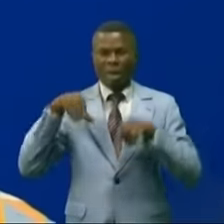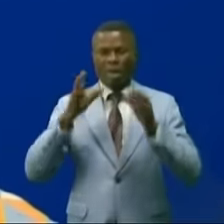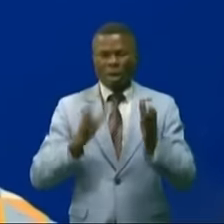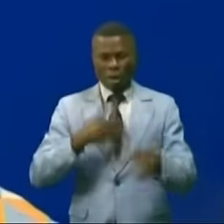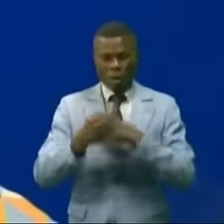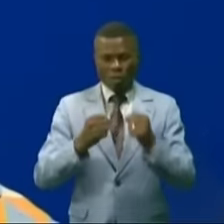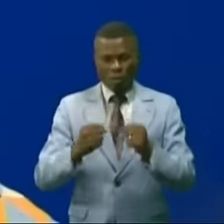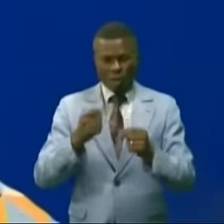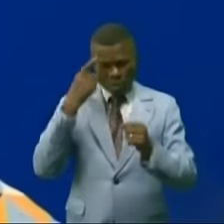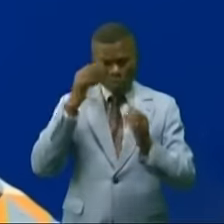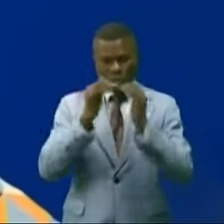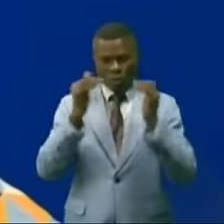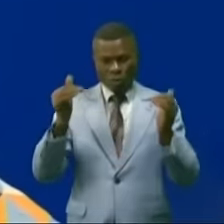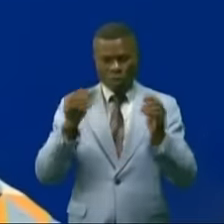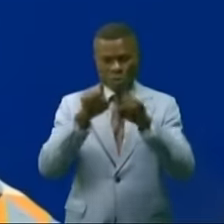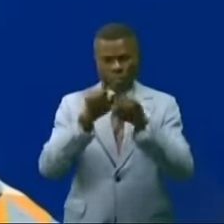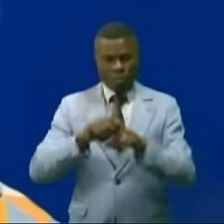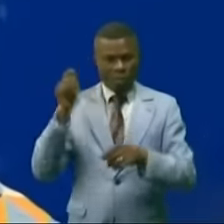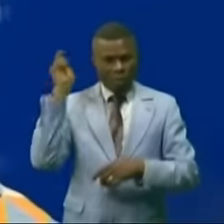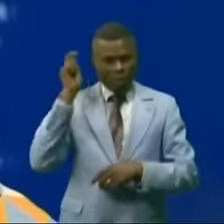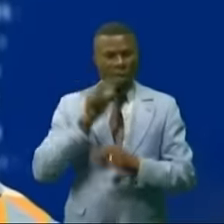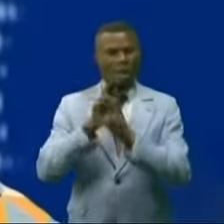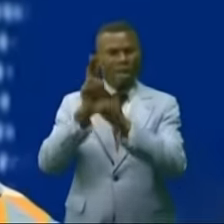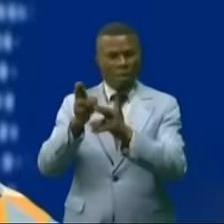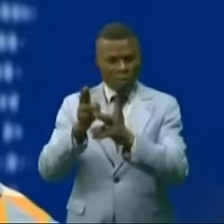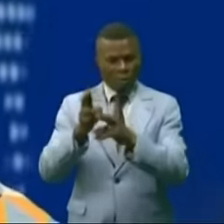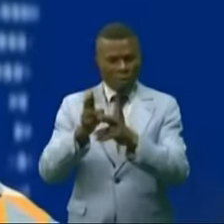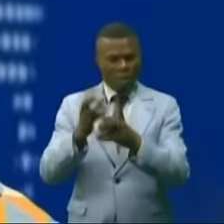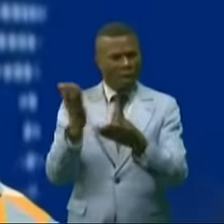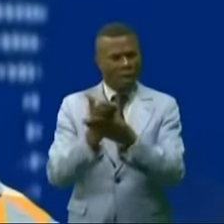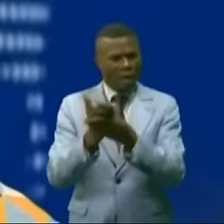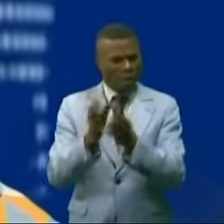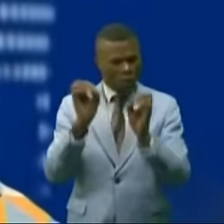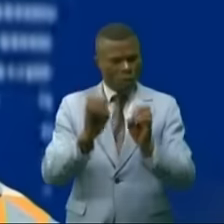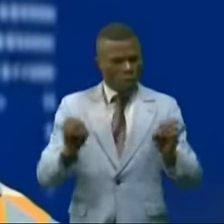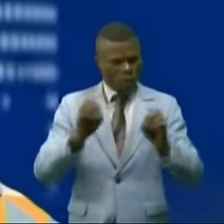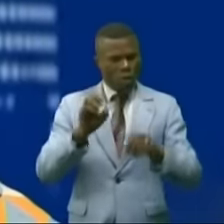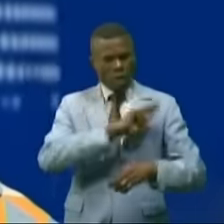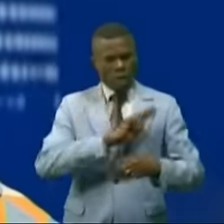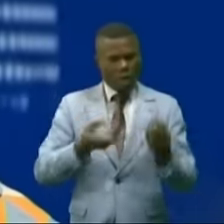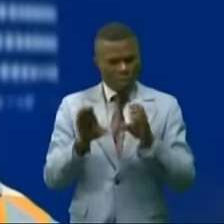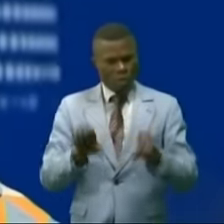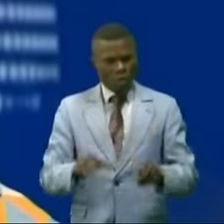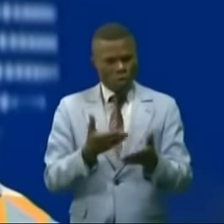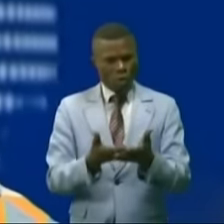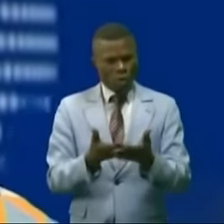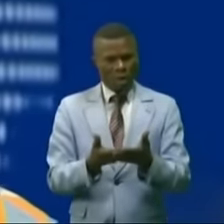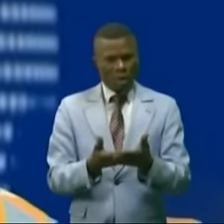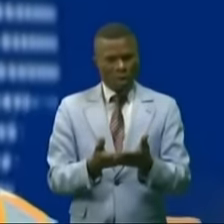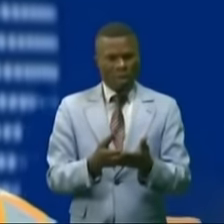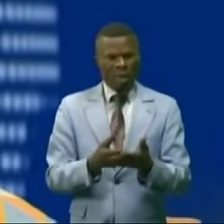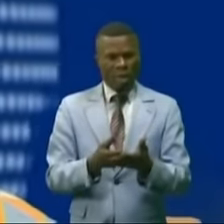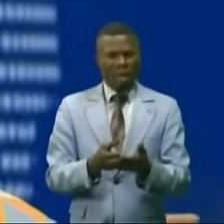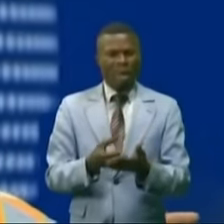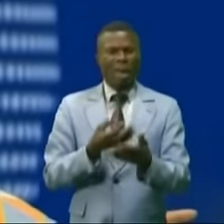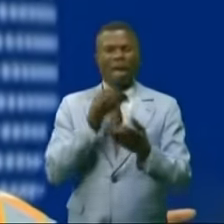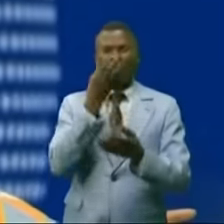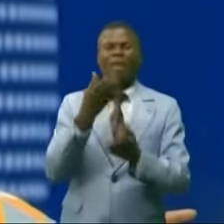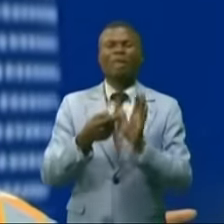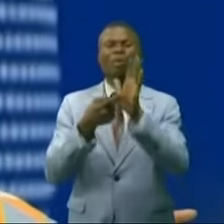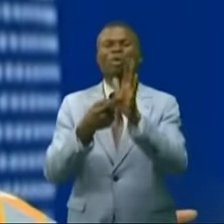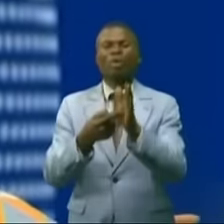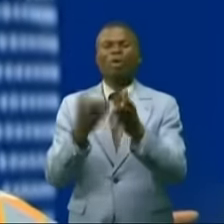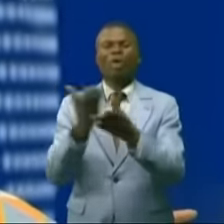battues pour la paix. Et mon professeur me répond, mais il n'y a pas assez de documentation sur la RDC. Comment je vais donner des exemples si je n'ai pas